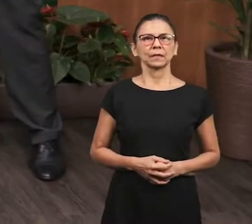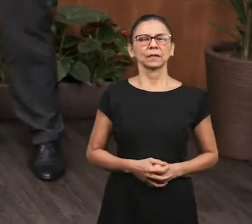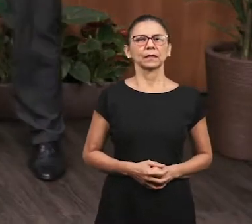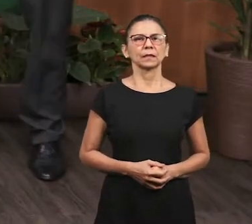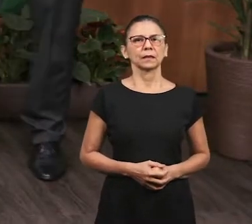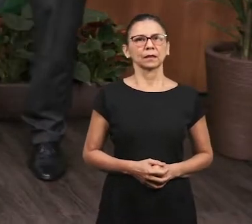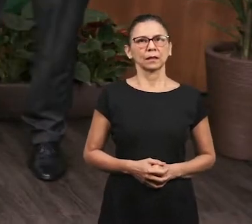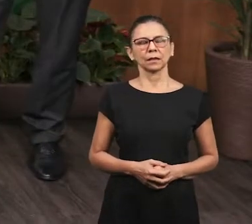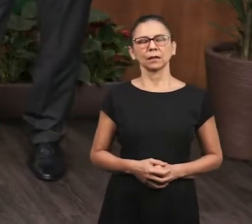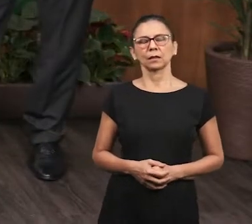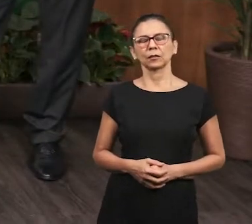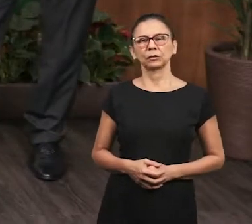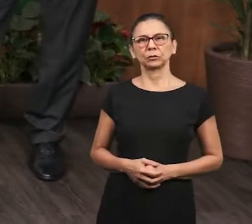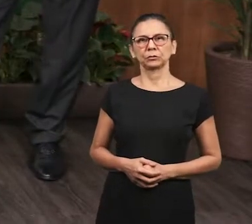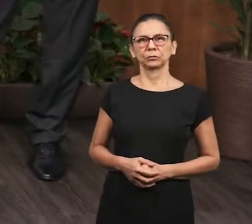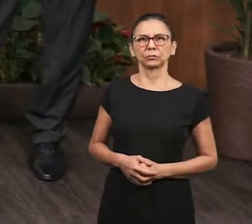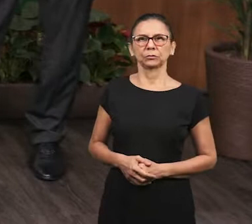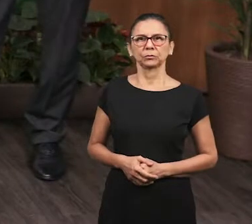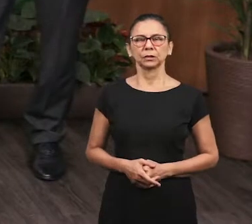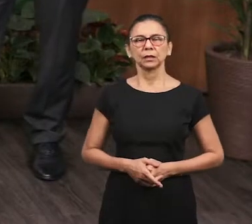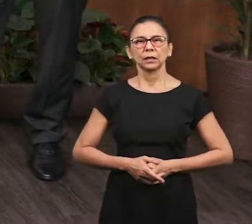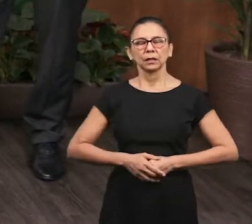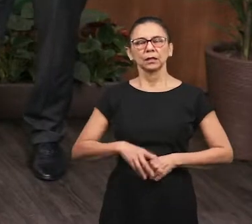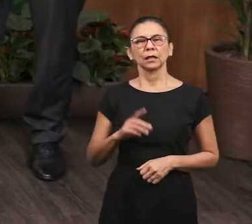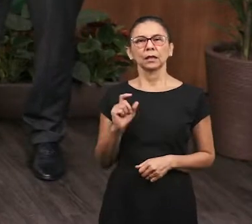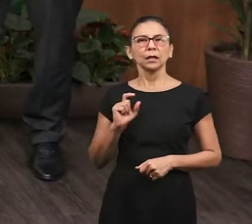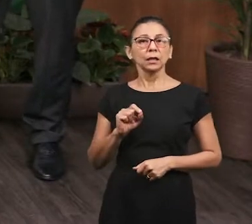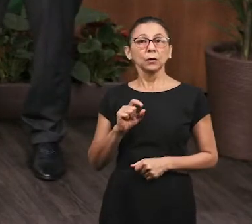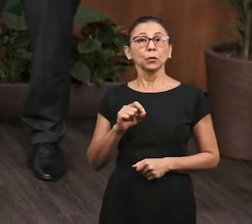святое святых, которое